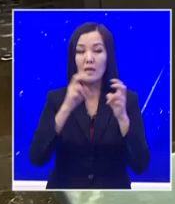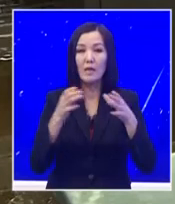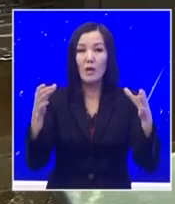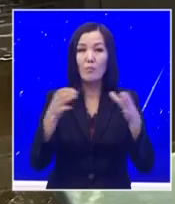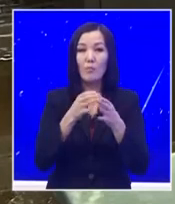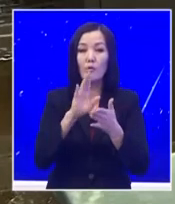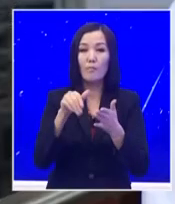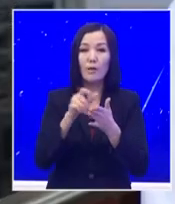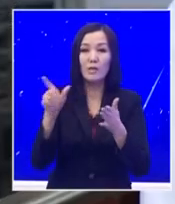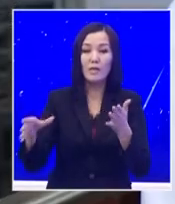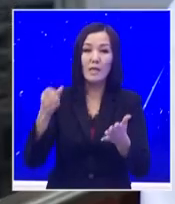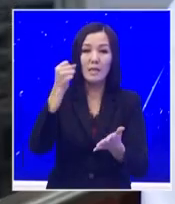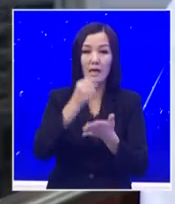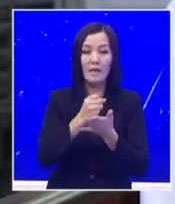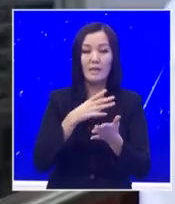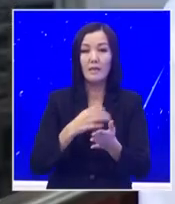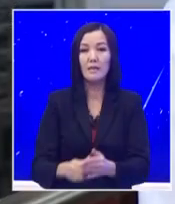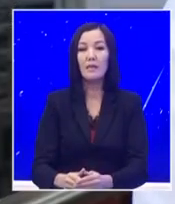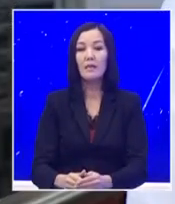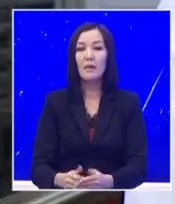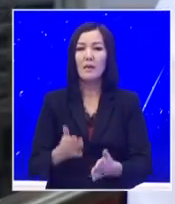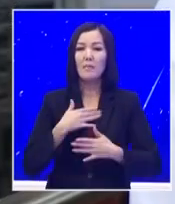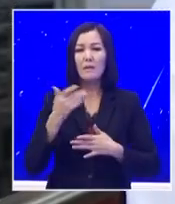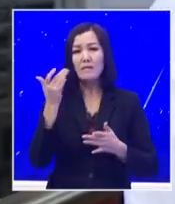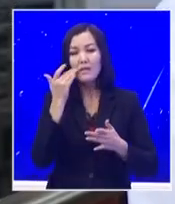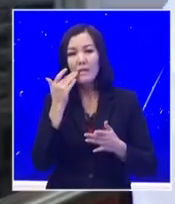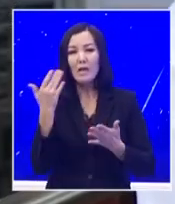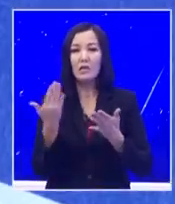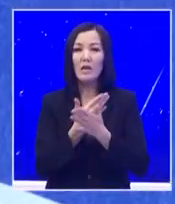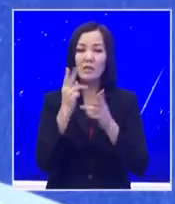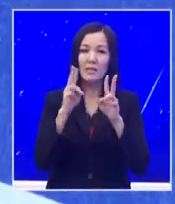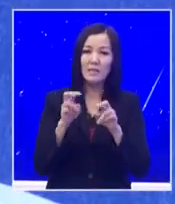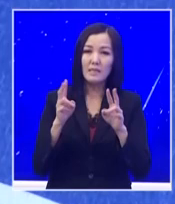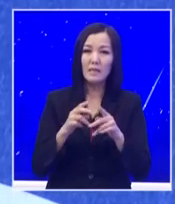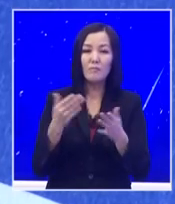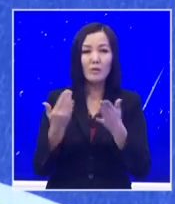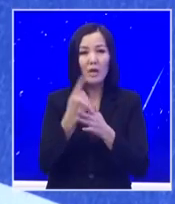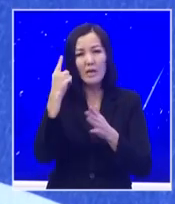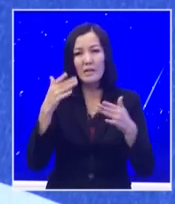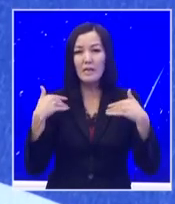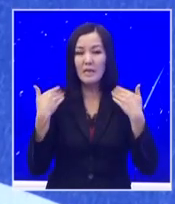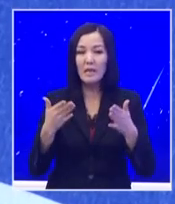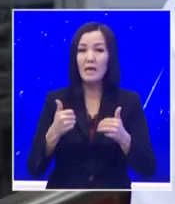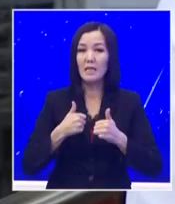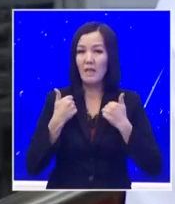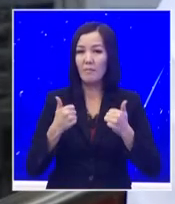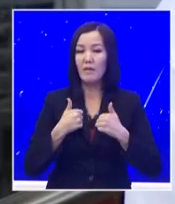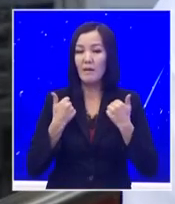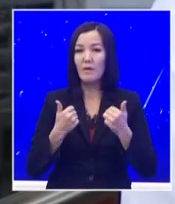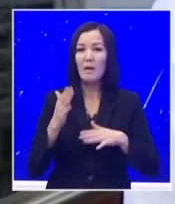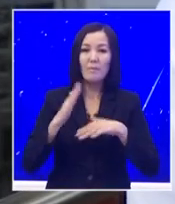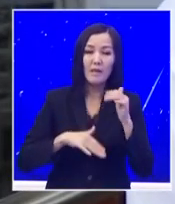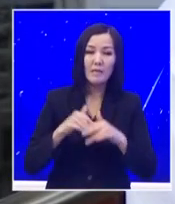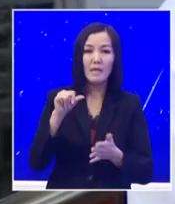басшылығына тағайындалады. Мен әрдайым жаңашылықты қалап отырам, жаңашылықты іздеп отырамыз. Молдавия мемлекетіндегі тәжірибеден өтуім